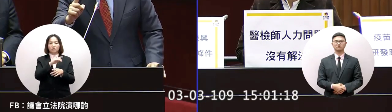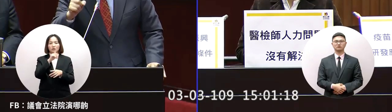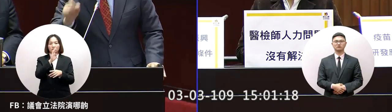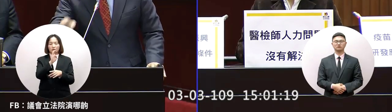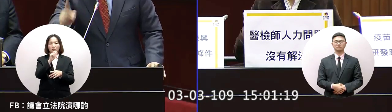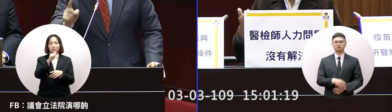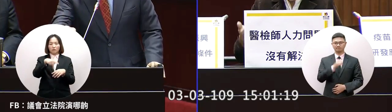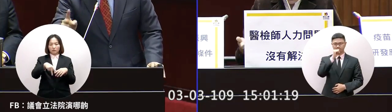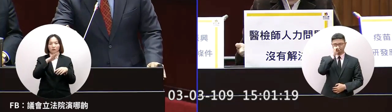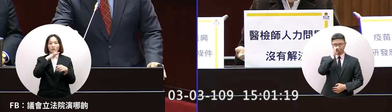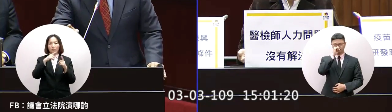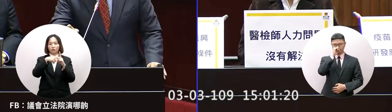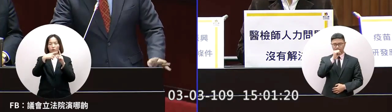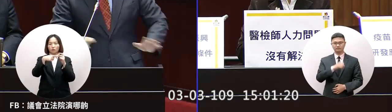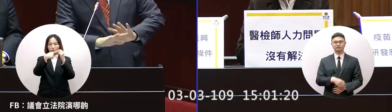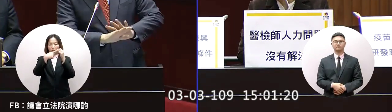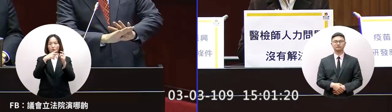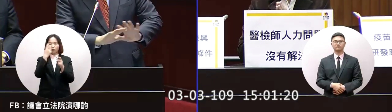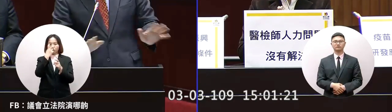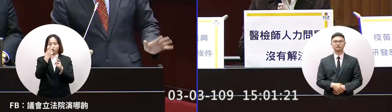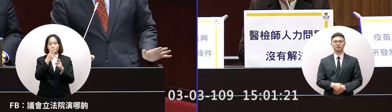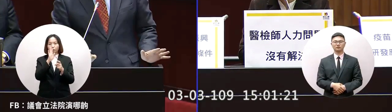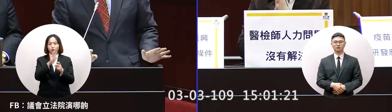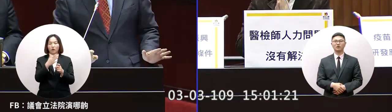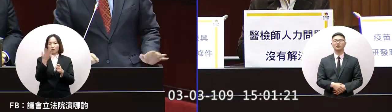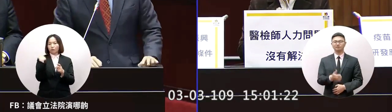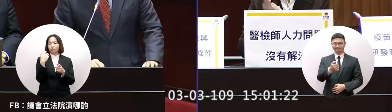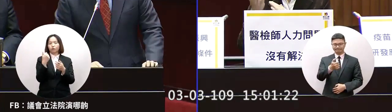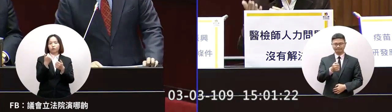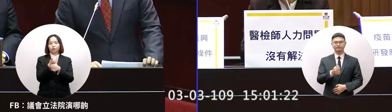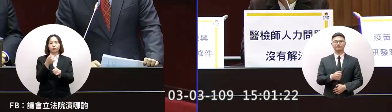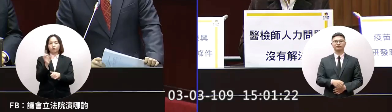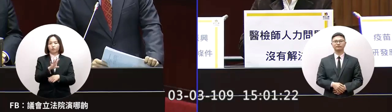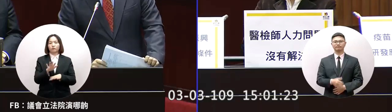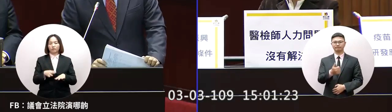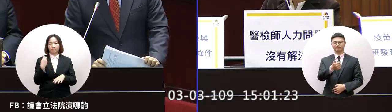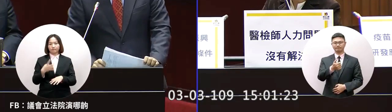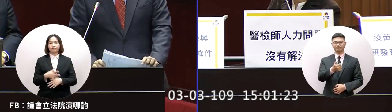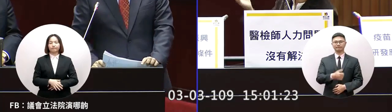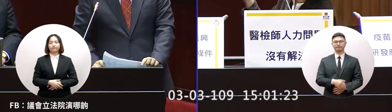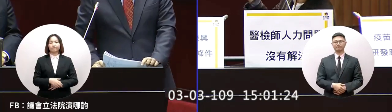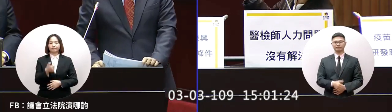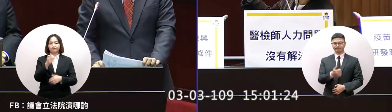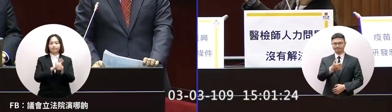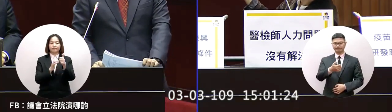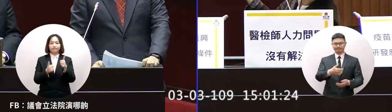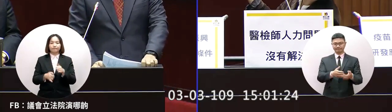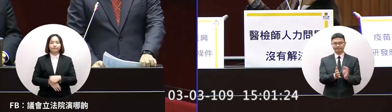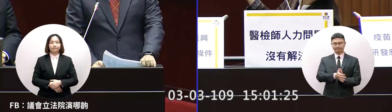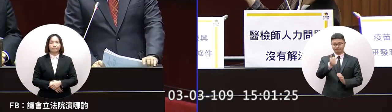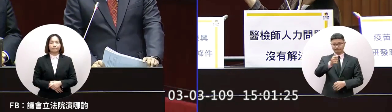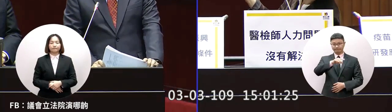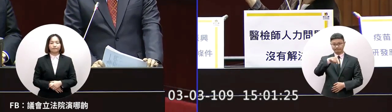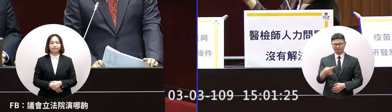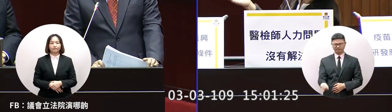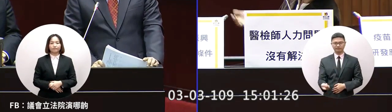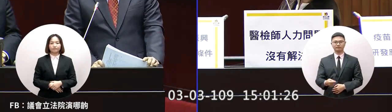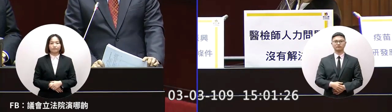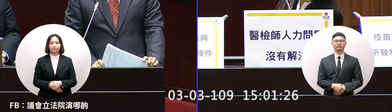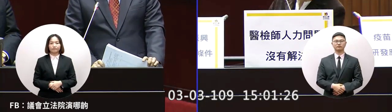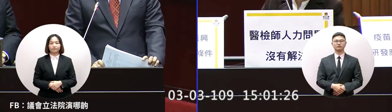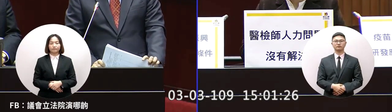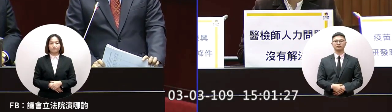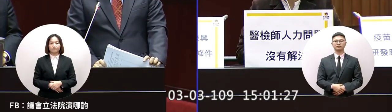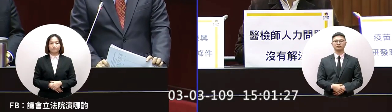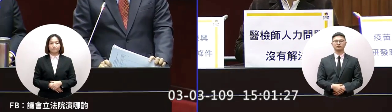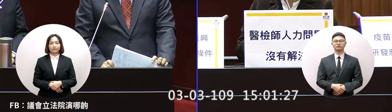级，你才可以结业。 好， 这个是以前没有做过的。 谢谢。 好， 那 谢谢委员 长。那我们下一张。好，